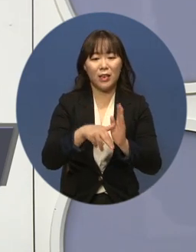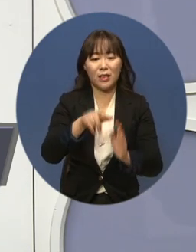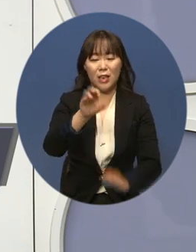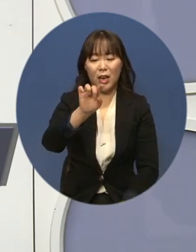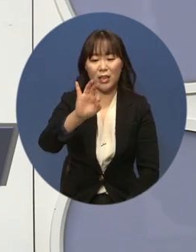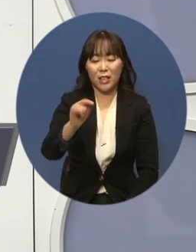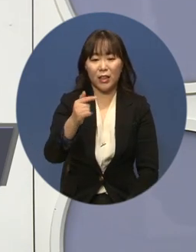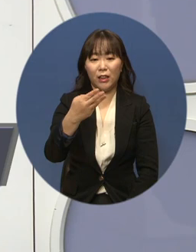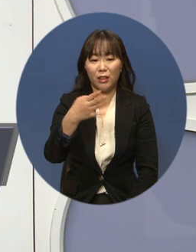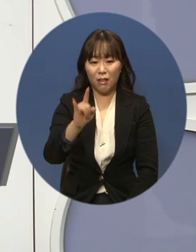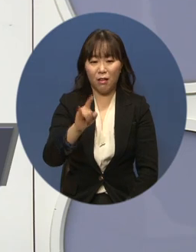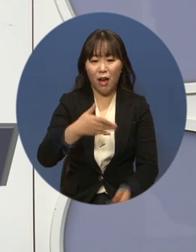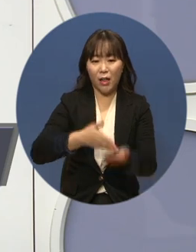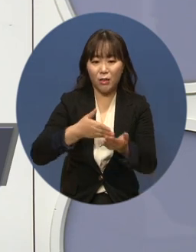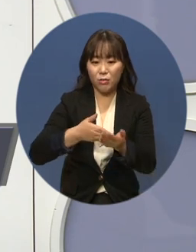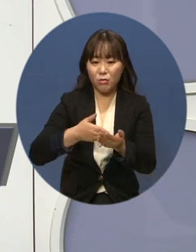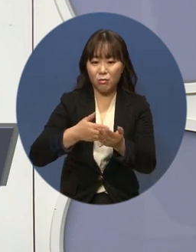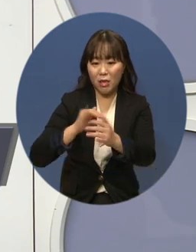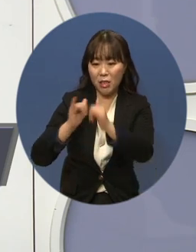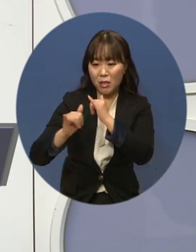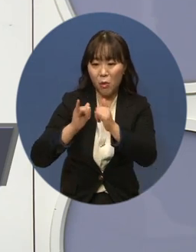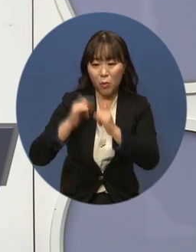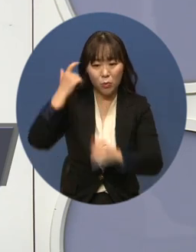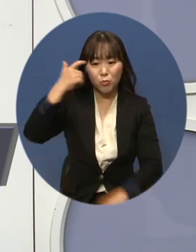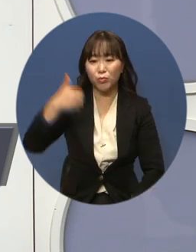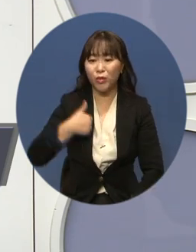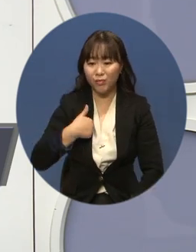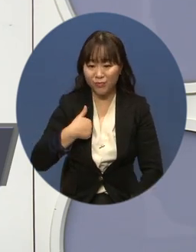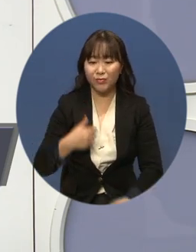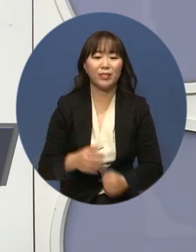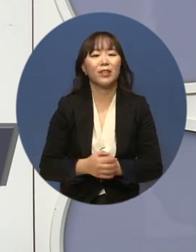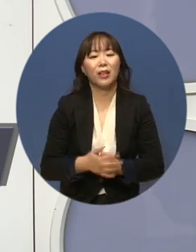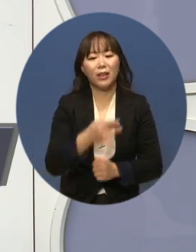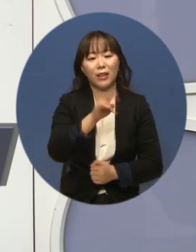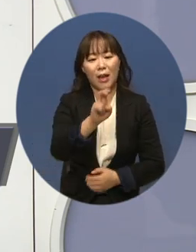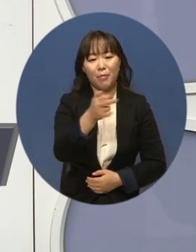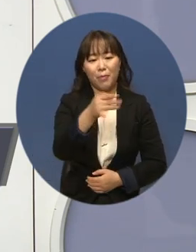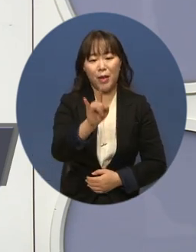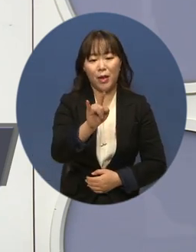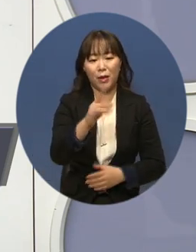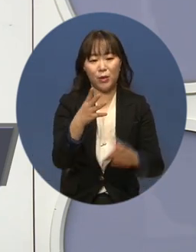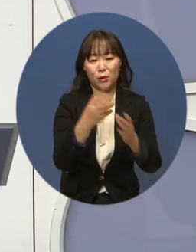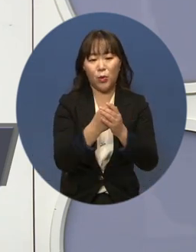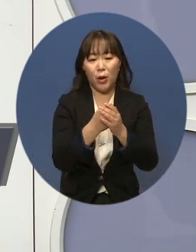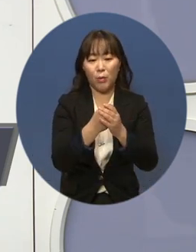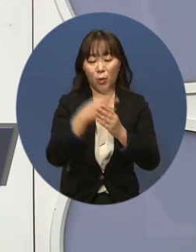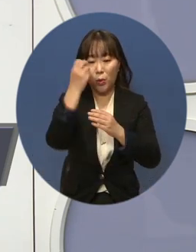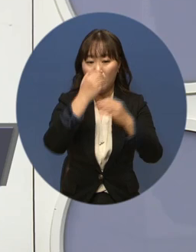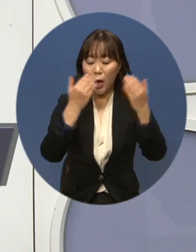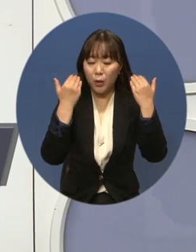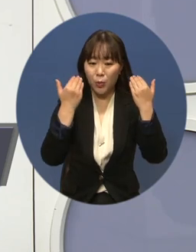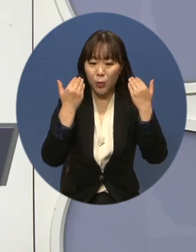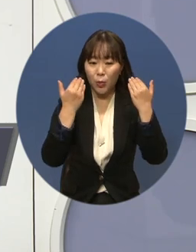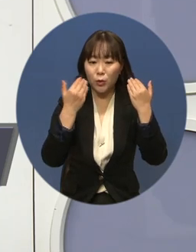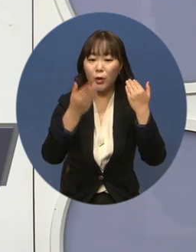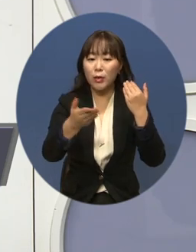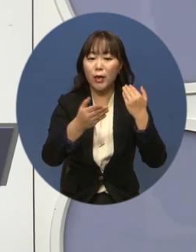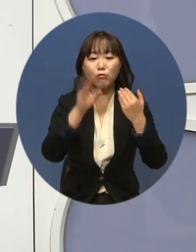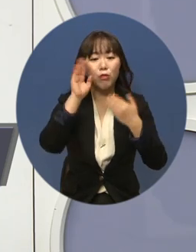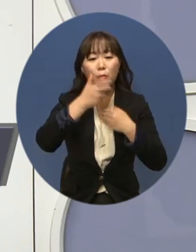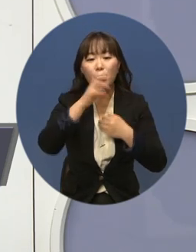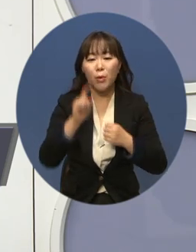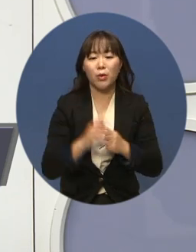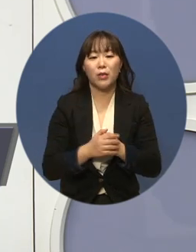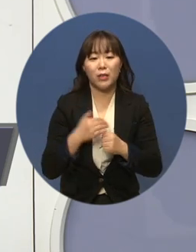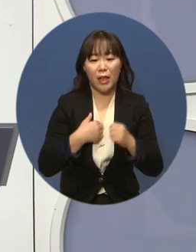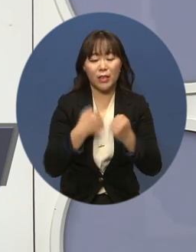아나운서 선생님께서 저보고 인터뷰를 묻더라고요. 남의 종고 김두관 군은 장래 희망이 뭐냐 이렇게 물어서 나는